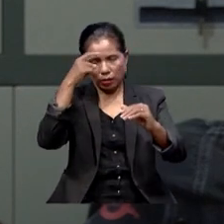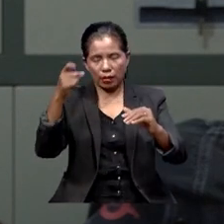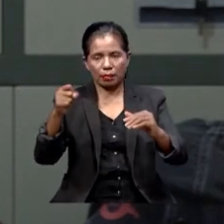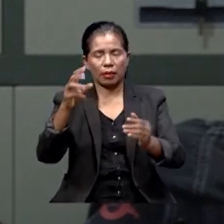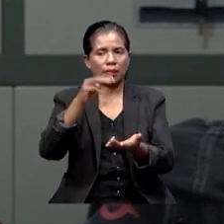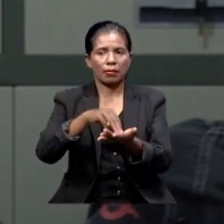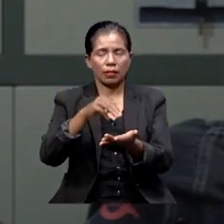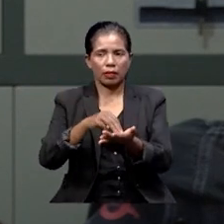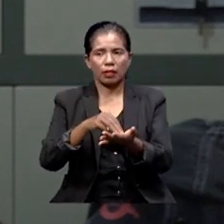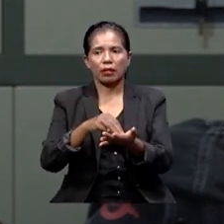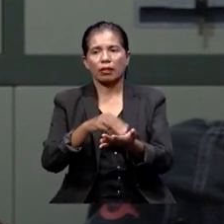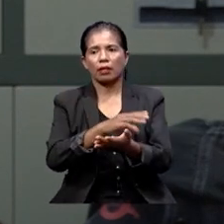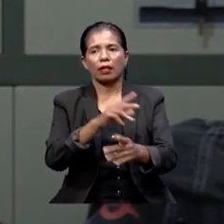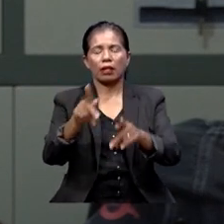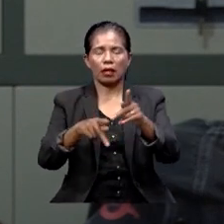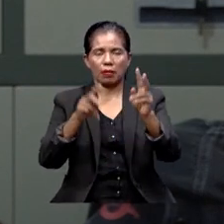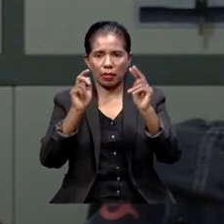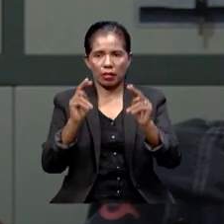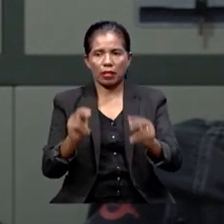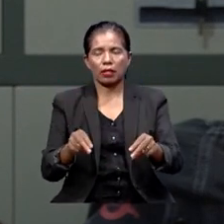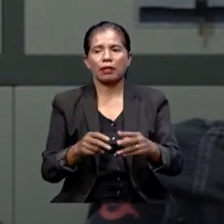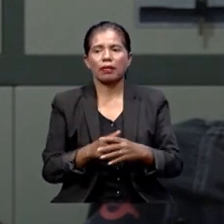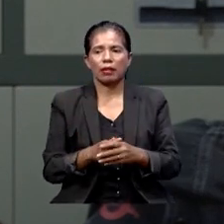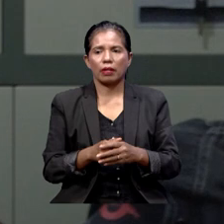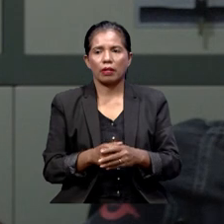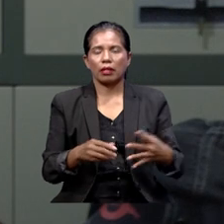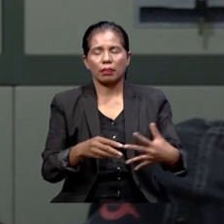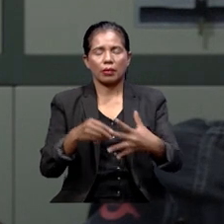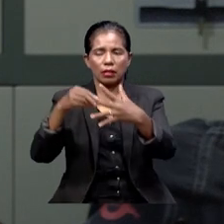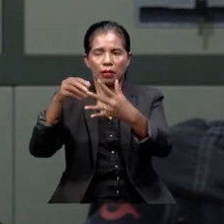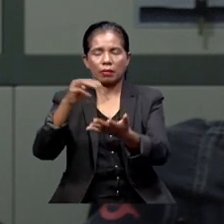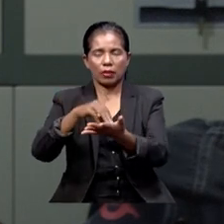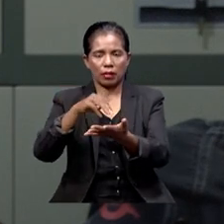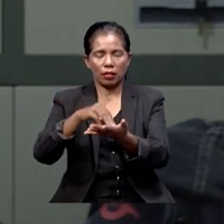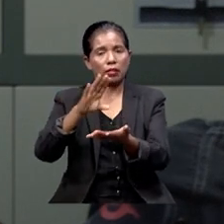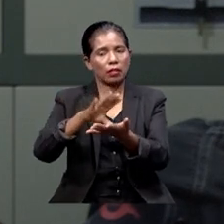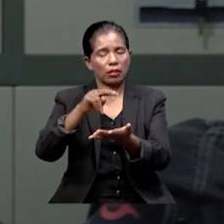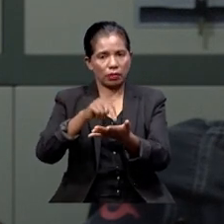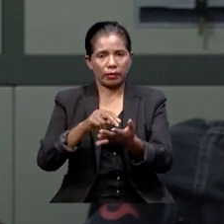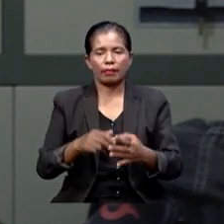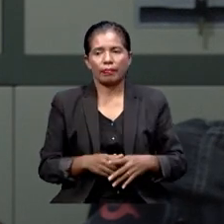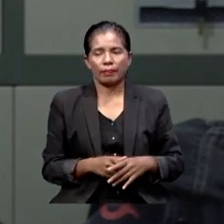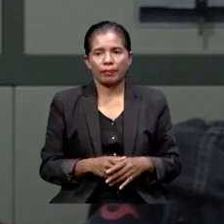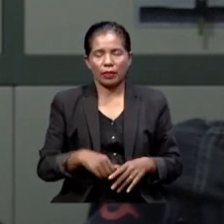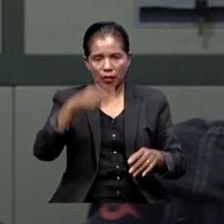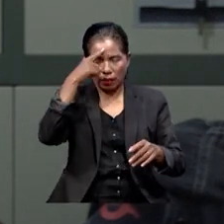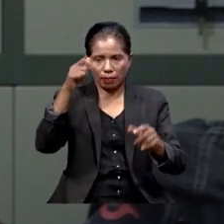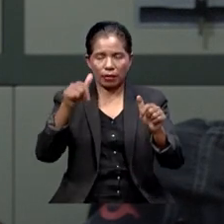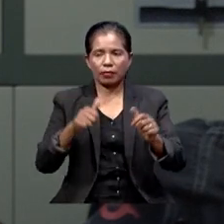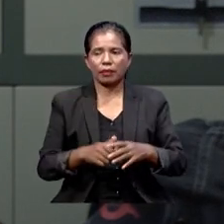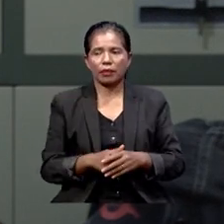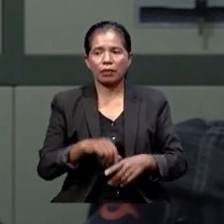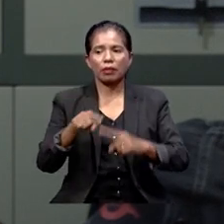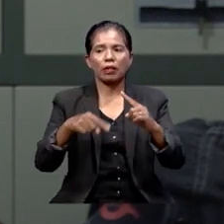dan nebe maka ema tenki spesifik upaya materi narasi membeletan. Tamane